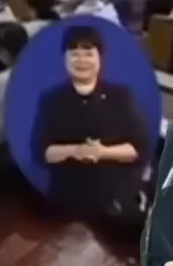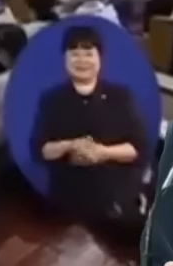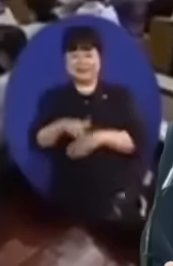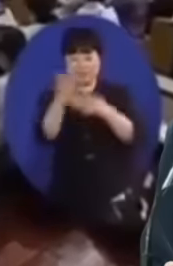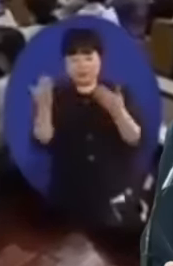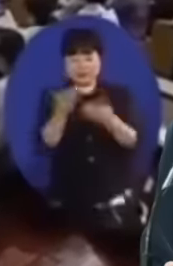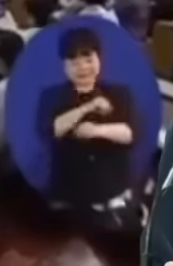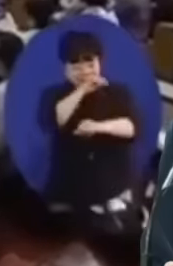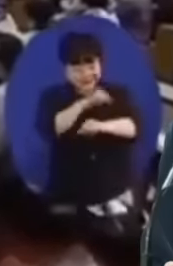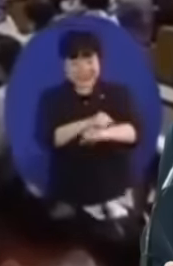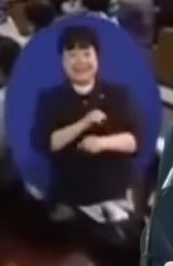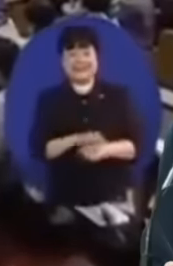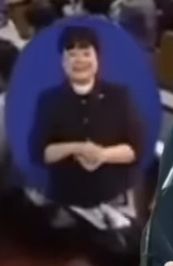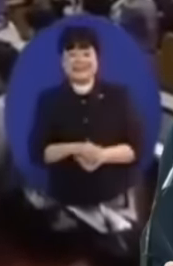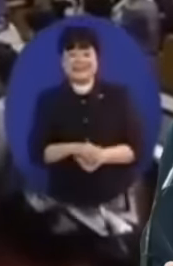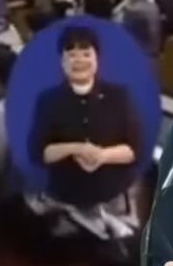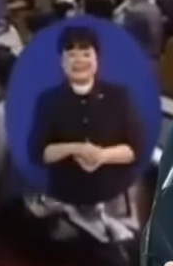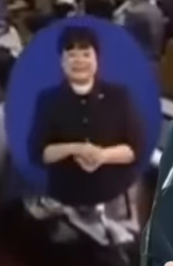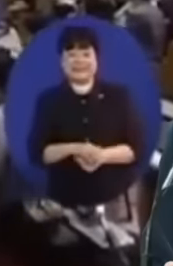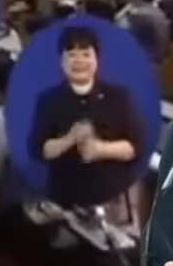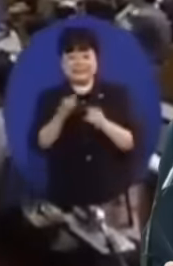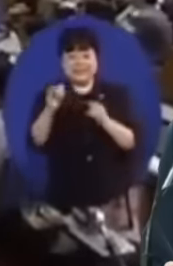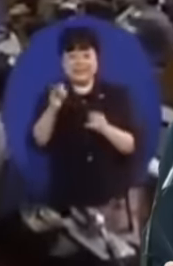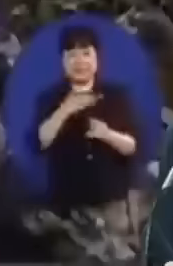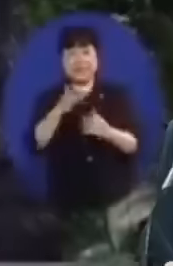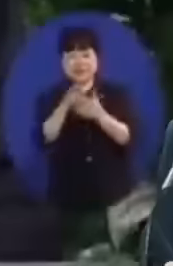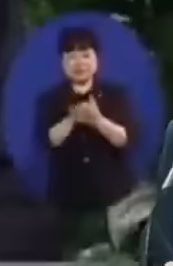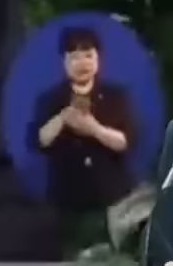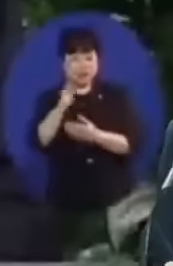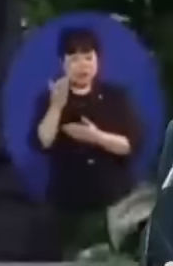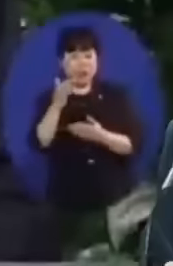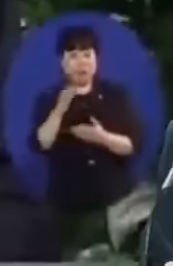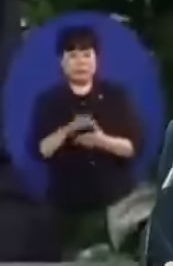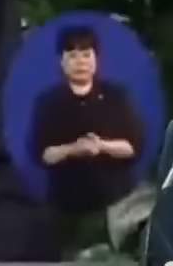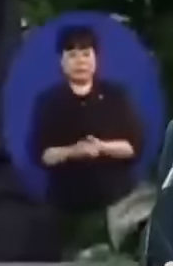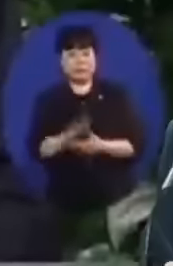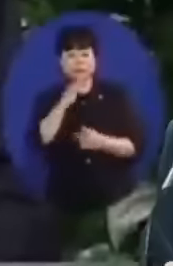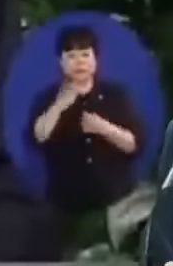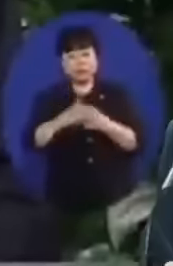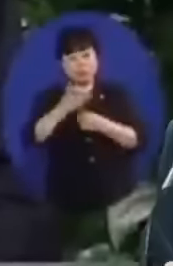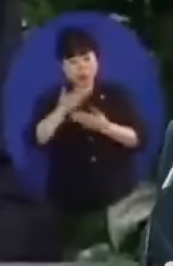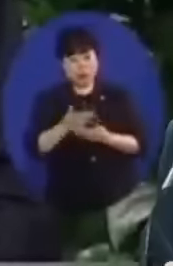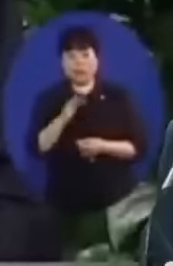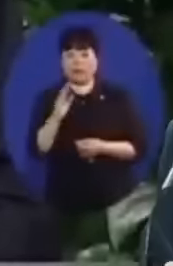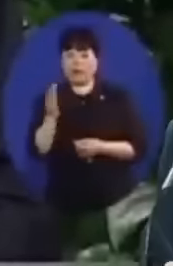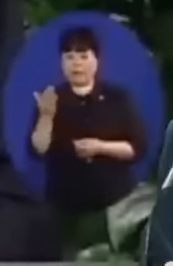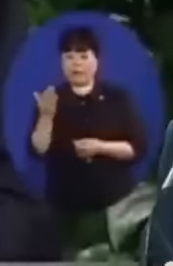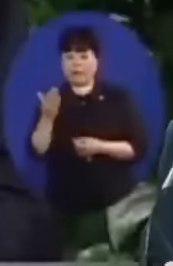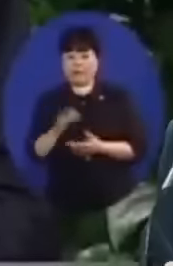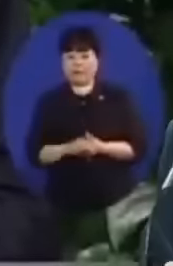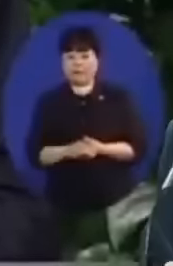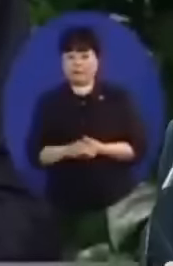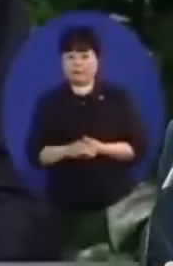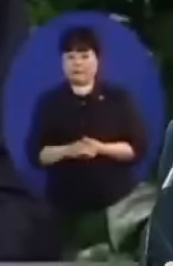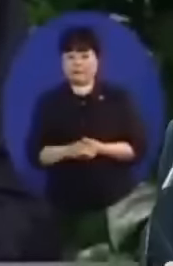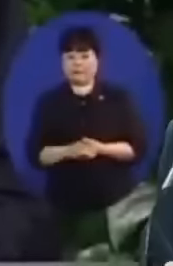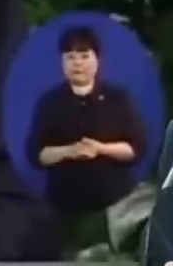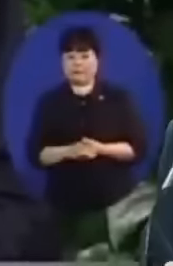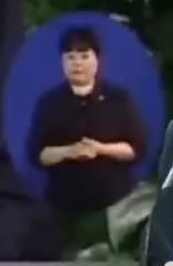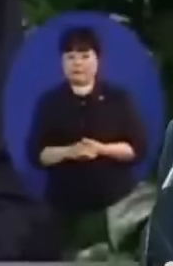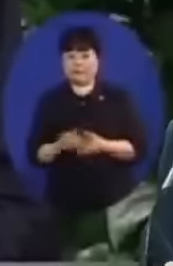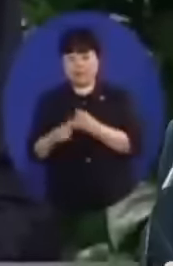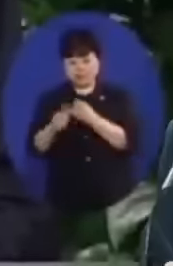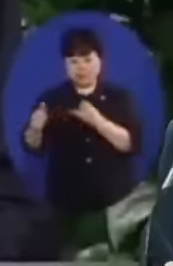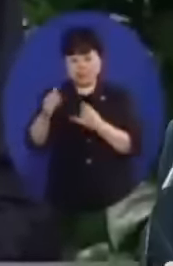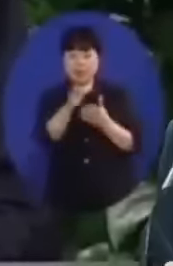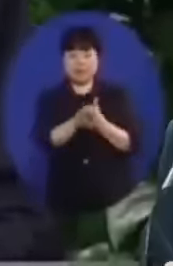모든 일을 잘하는 사람이 내 친구가 되면 굉장히 도움이 됩니다. 하물며 일하는 분이 남편이